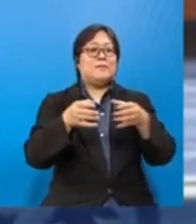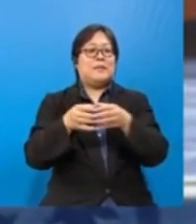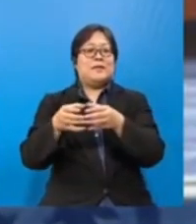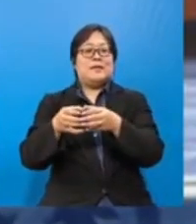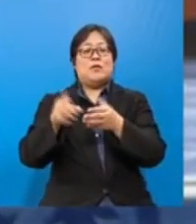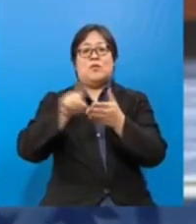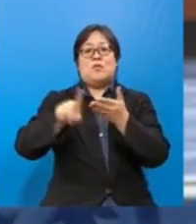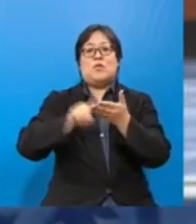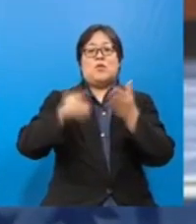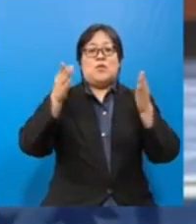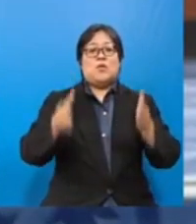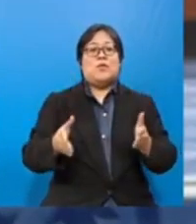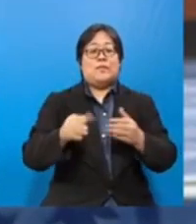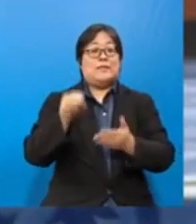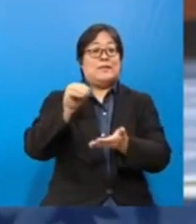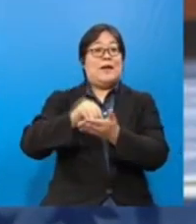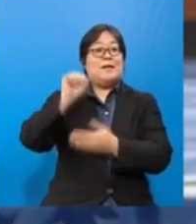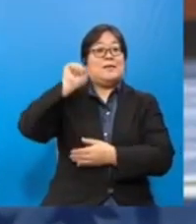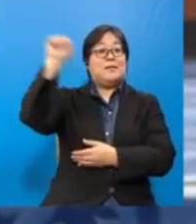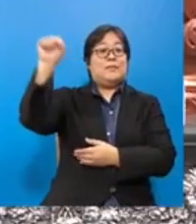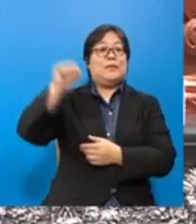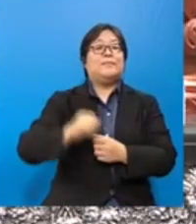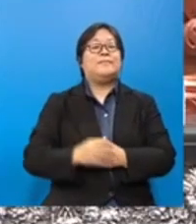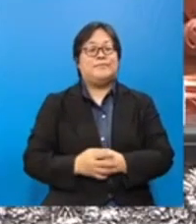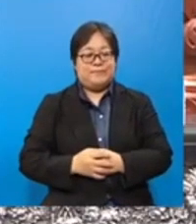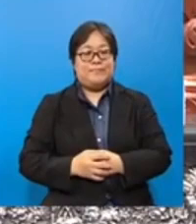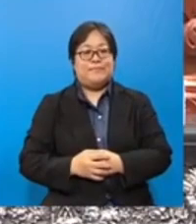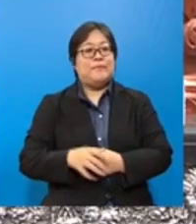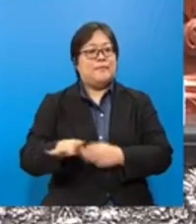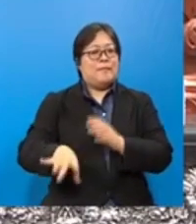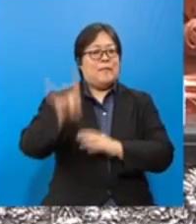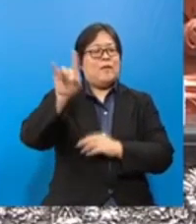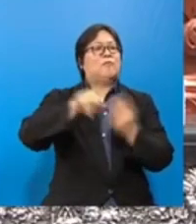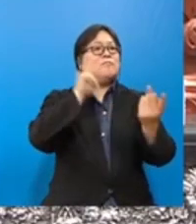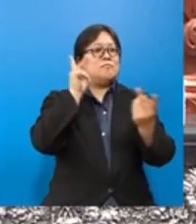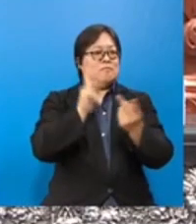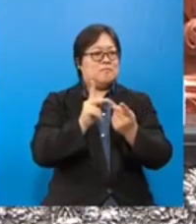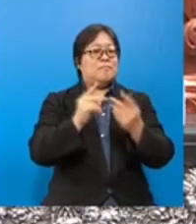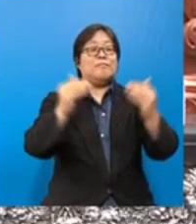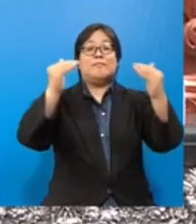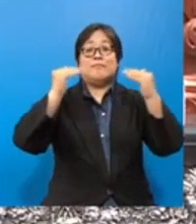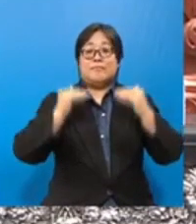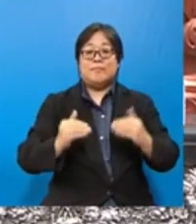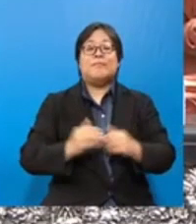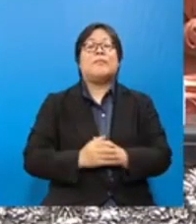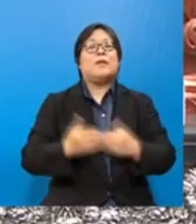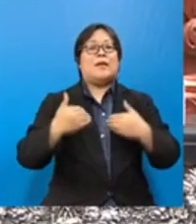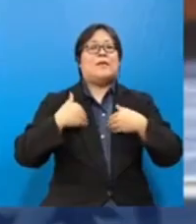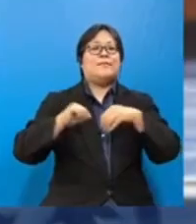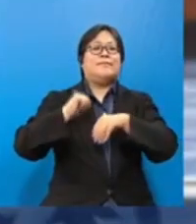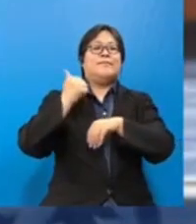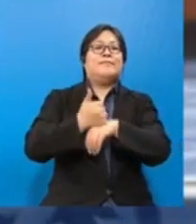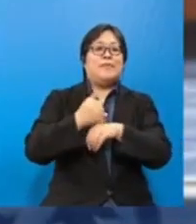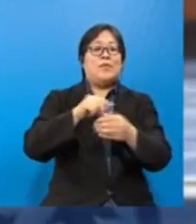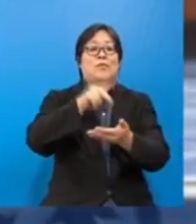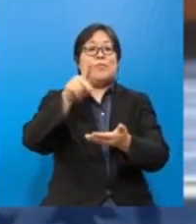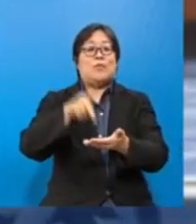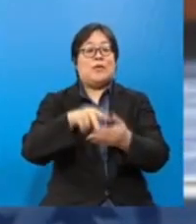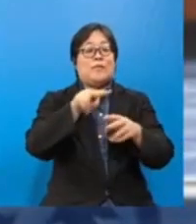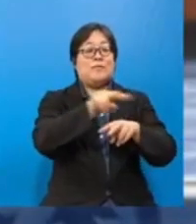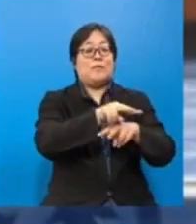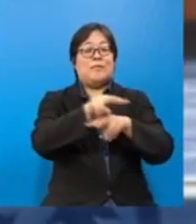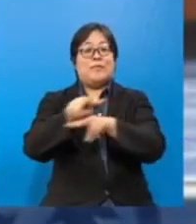auditor ini di Sabah dan ini telah ditempati berkesan dayung 7 wujudnya pembukaan pusat